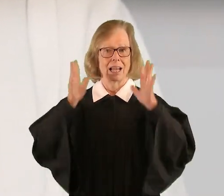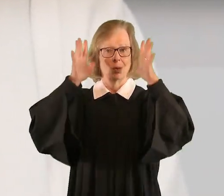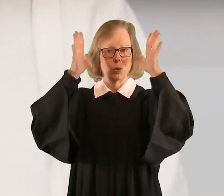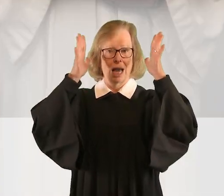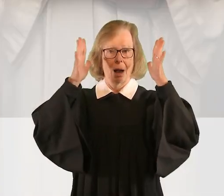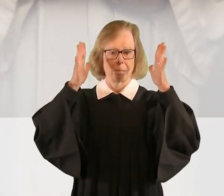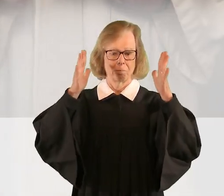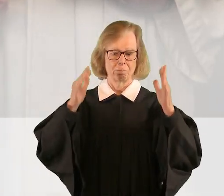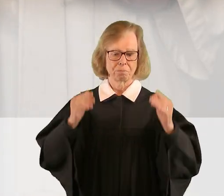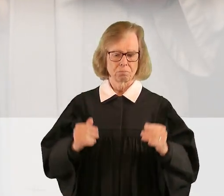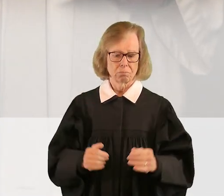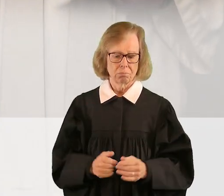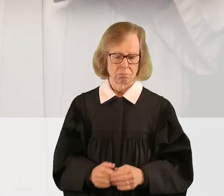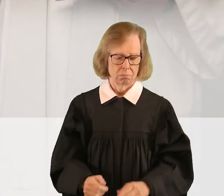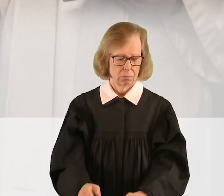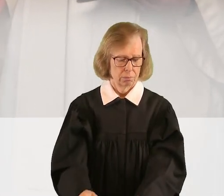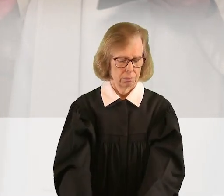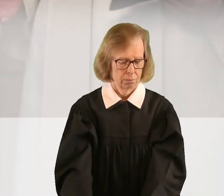Halleluja!